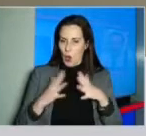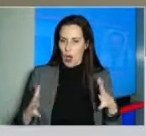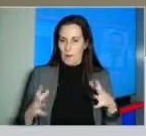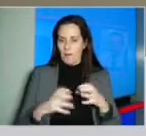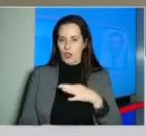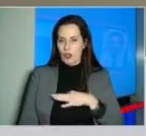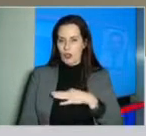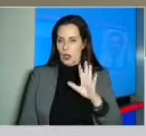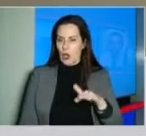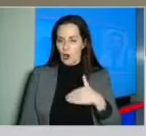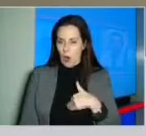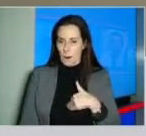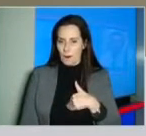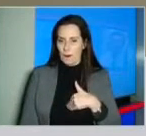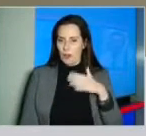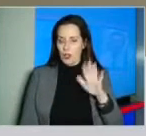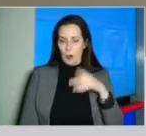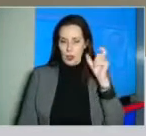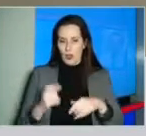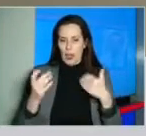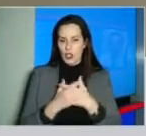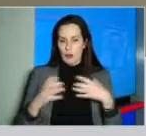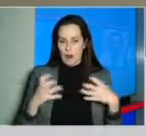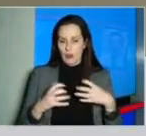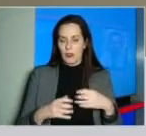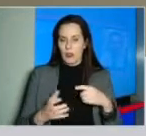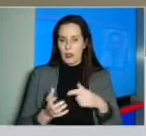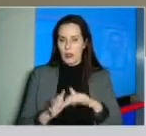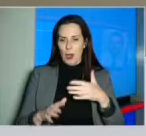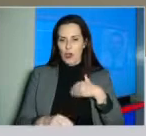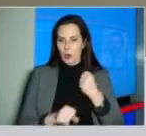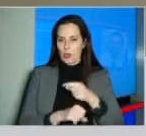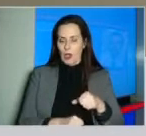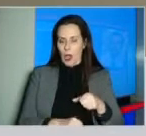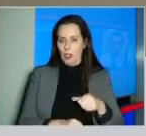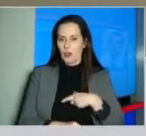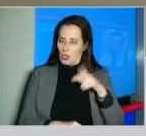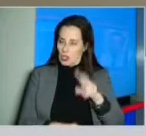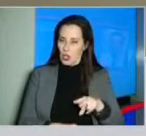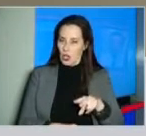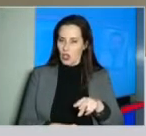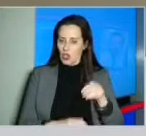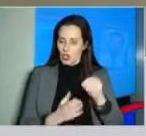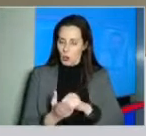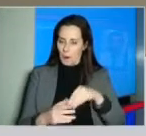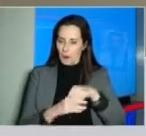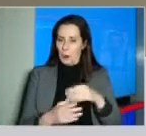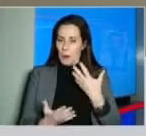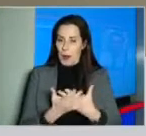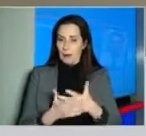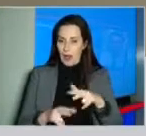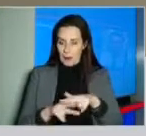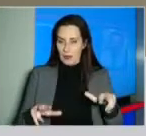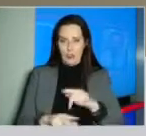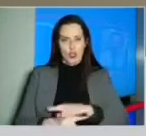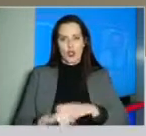ביתנו, אנחנו גם, יש פנים חדשות במפלגה, ולכן מה שאנחנו עושים, יש לנו תמיכים פנימיים שמעידים על מצב